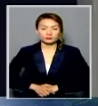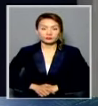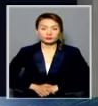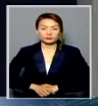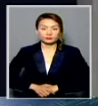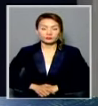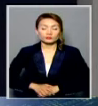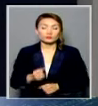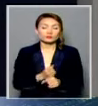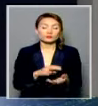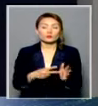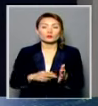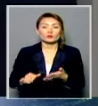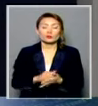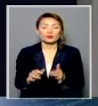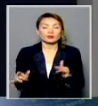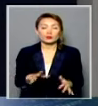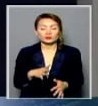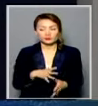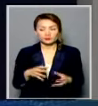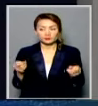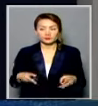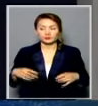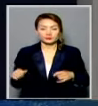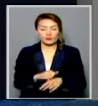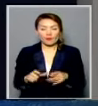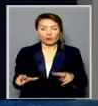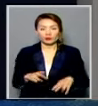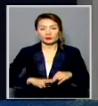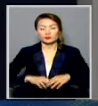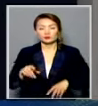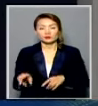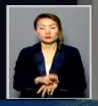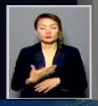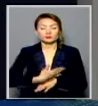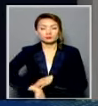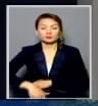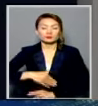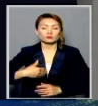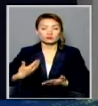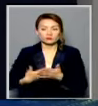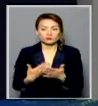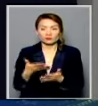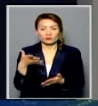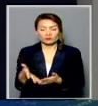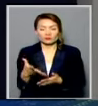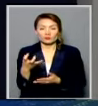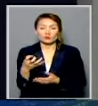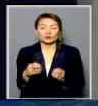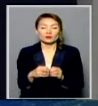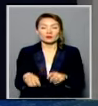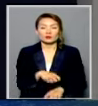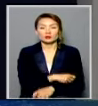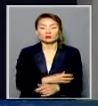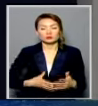На разработку проектно-сметной документации для проведения дорожно-строительных работ на улицах протяженностью 5510